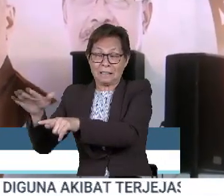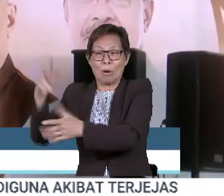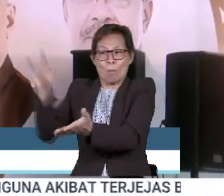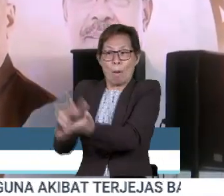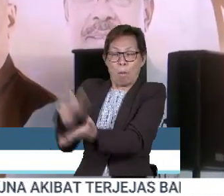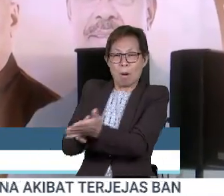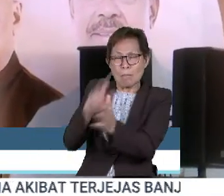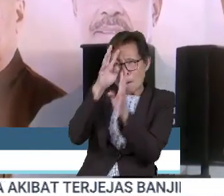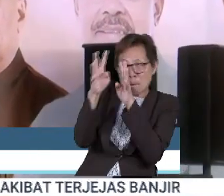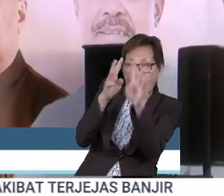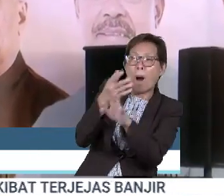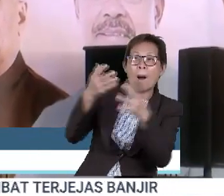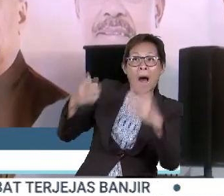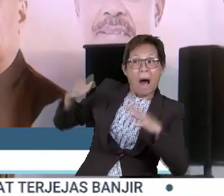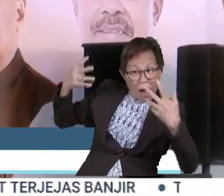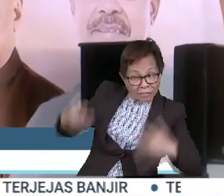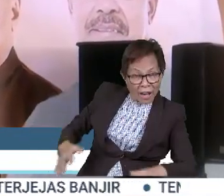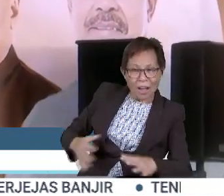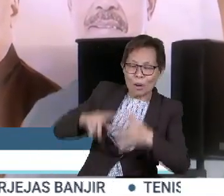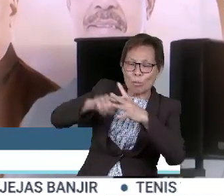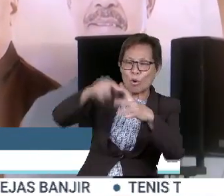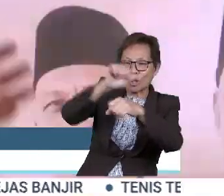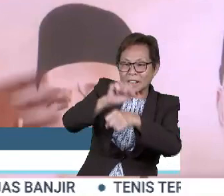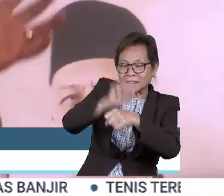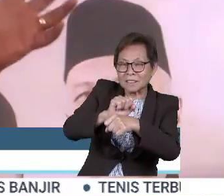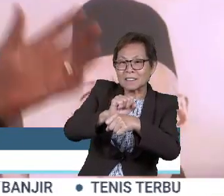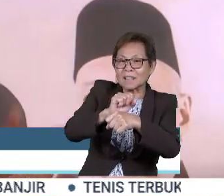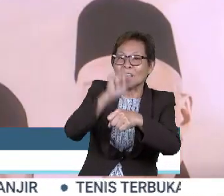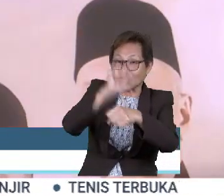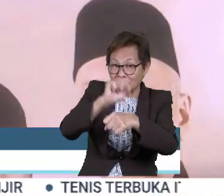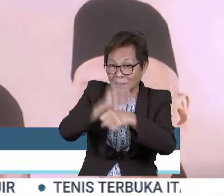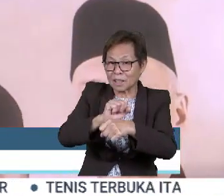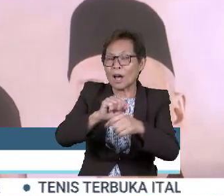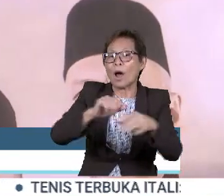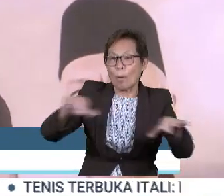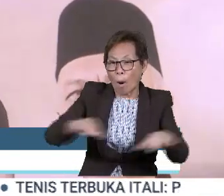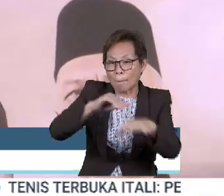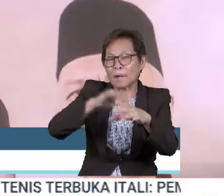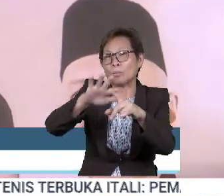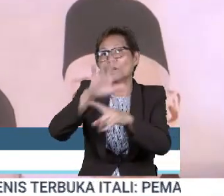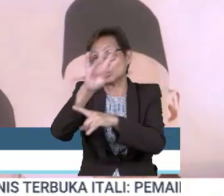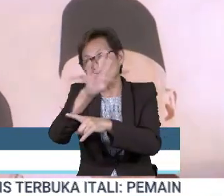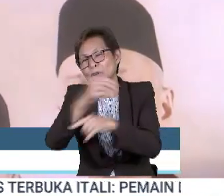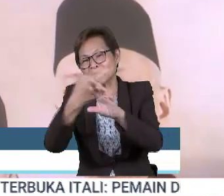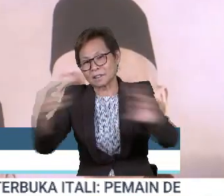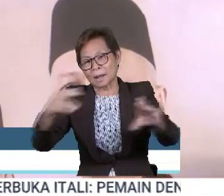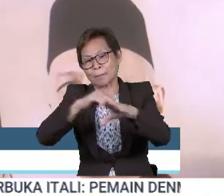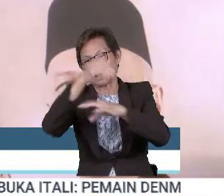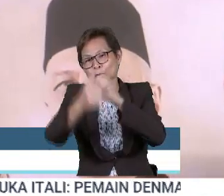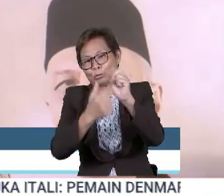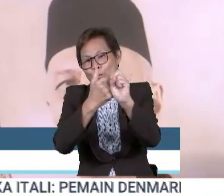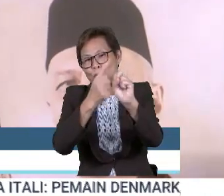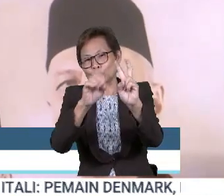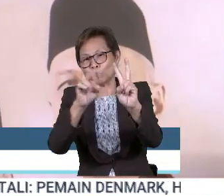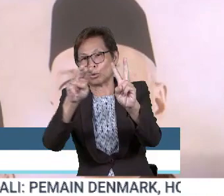memuktamadkan reka bentuk sebelum memulakan kerja-kerja pembinaan fizikal yang dibuat Julai ini dan dijangka siap pada 2026.